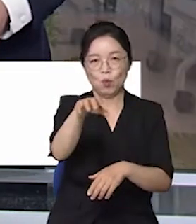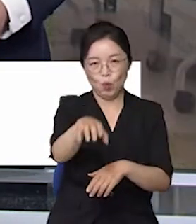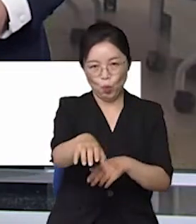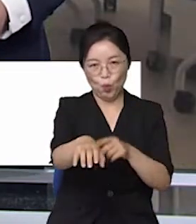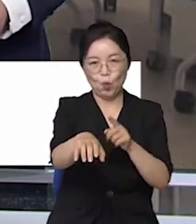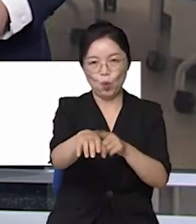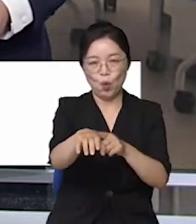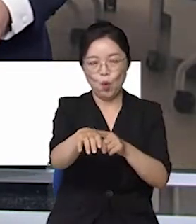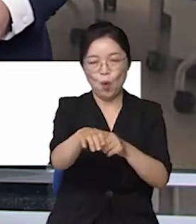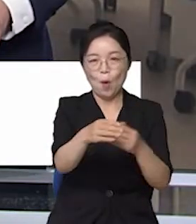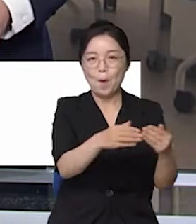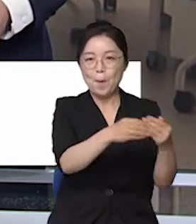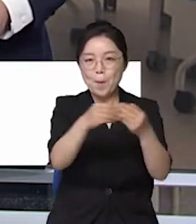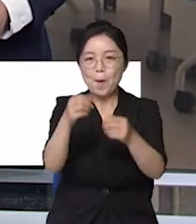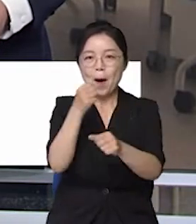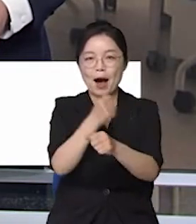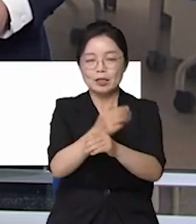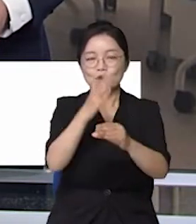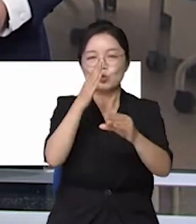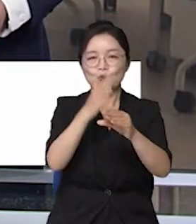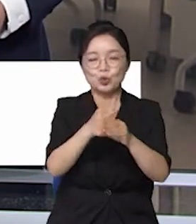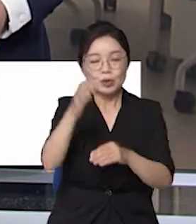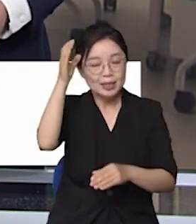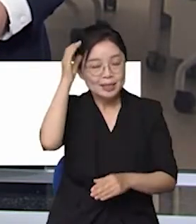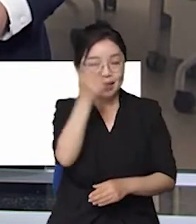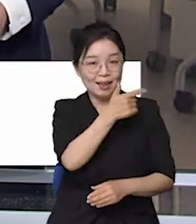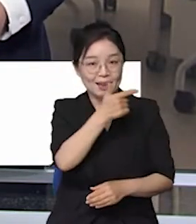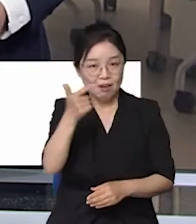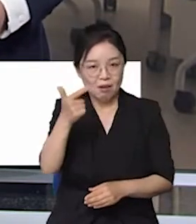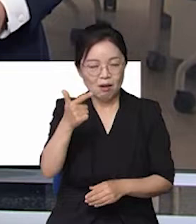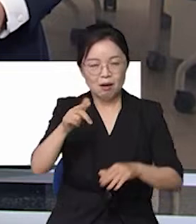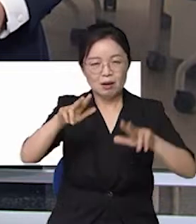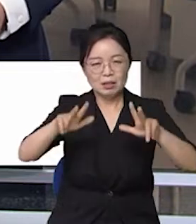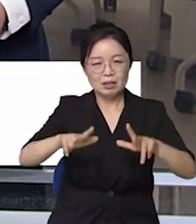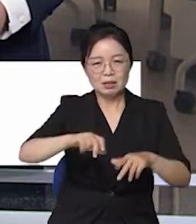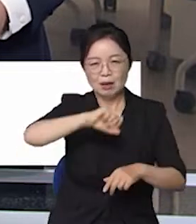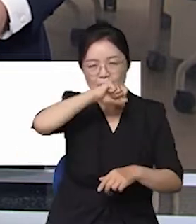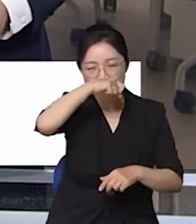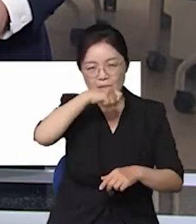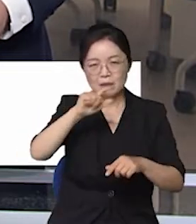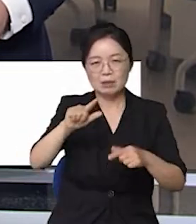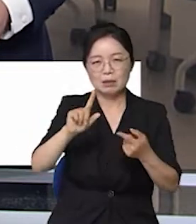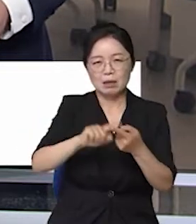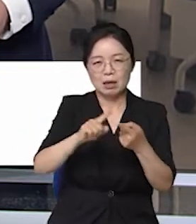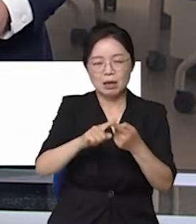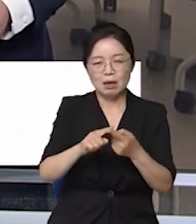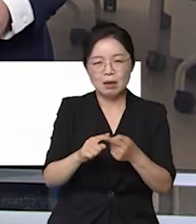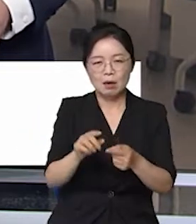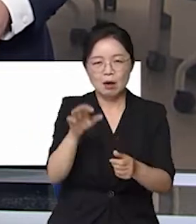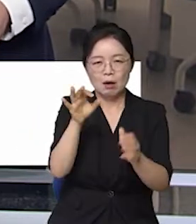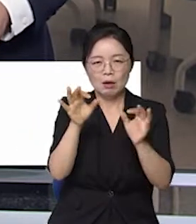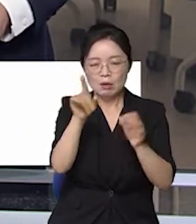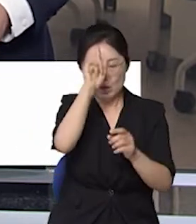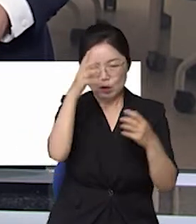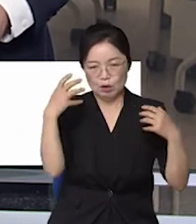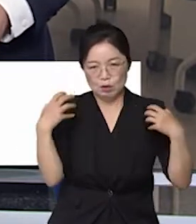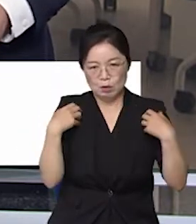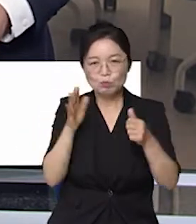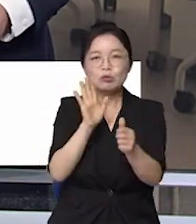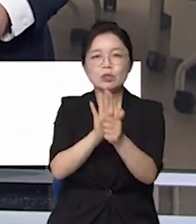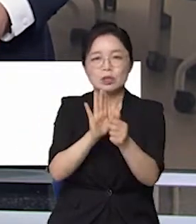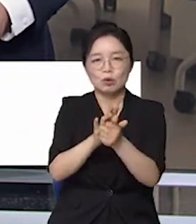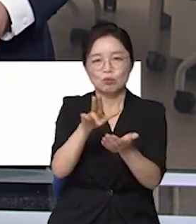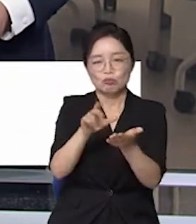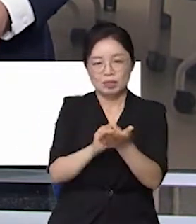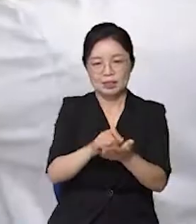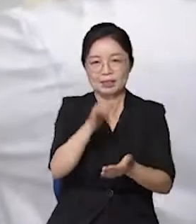신산업을 선도할 중심축으로 기대를 모으고 있는데요. 열악한 재정과 정부 지원은 해결해야 할 과제입니다. 이동근 기자가 보도합니다.